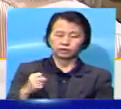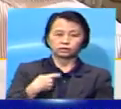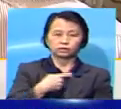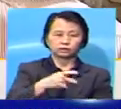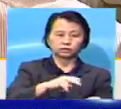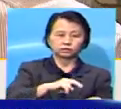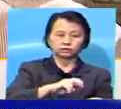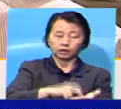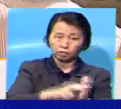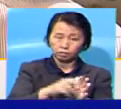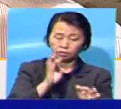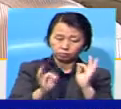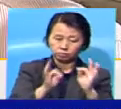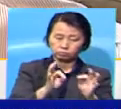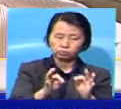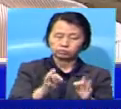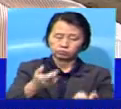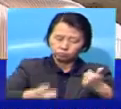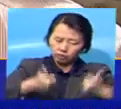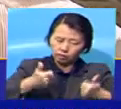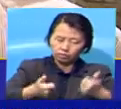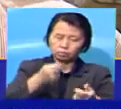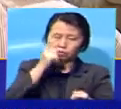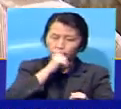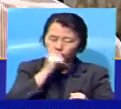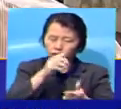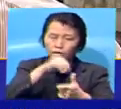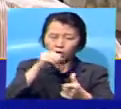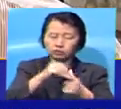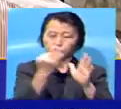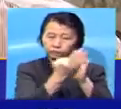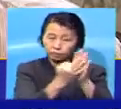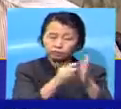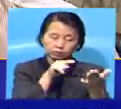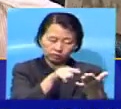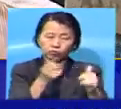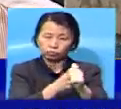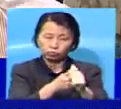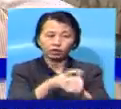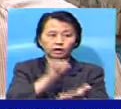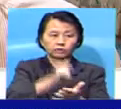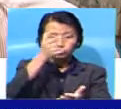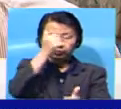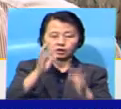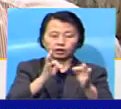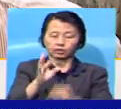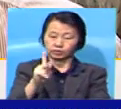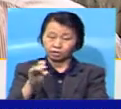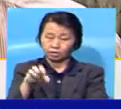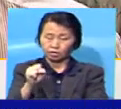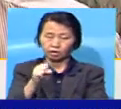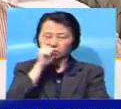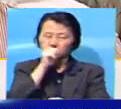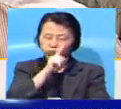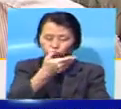adakah penipuan dan sebagainya berdasarkan kepada laporan atau fakta yang dinyatakan tersebut. Jadi that's why kita kata maknanya kalau kes-kes penipuan